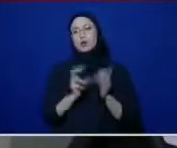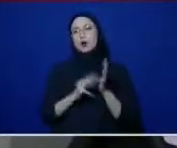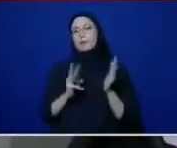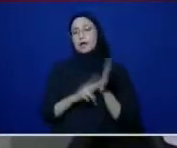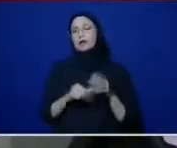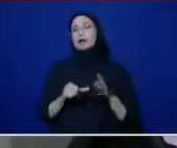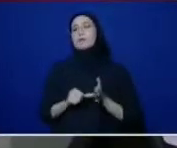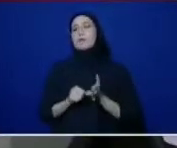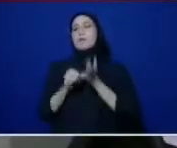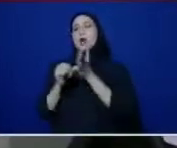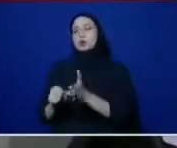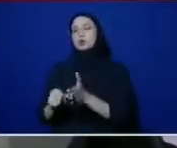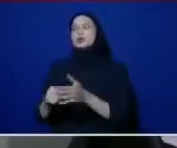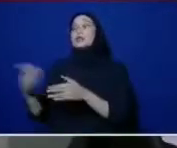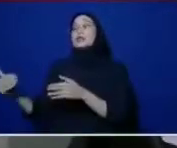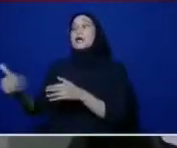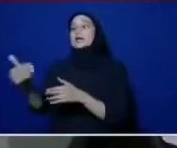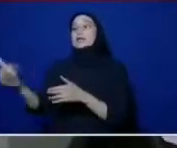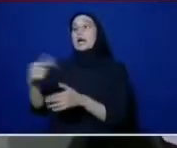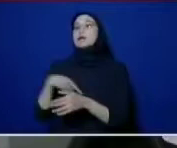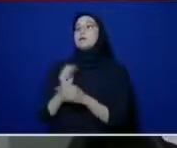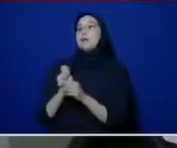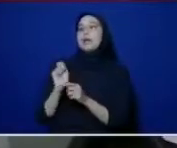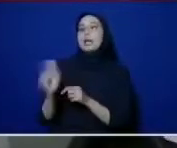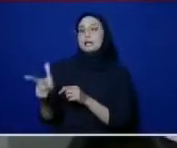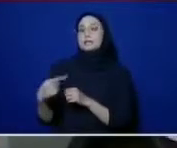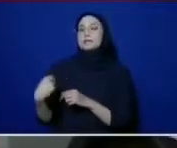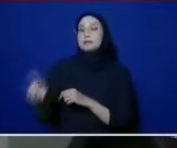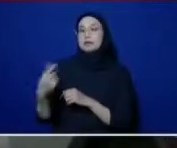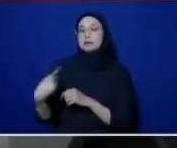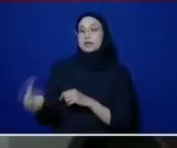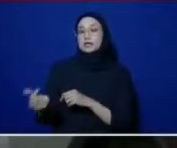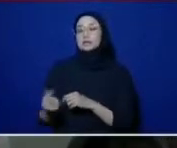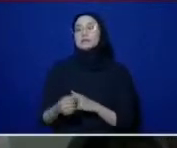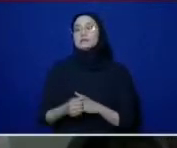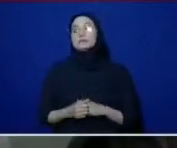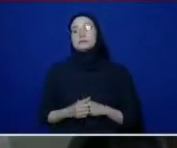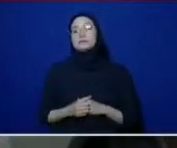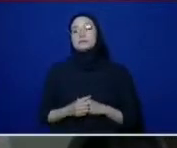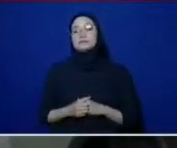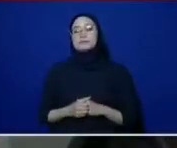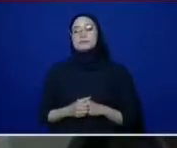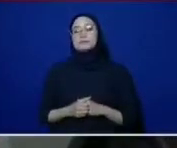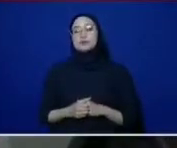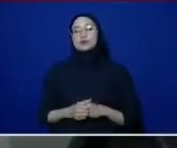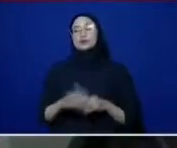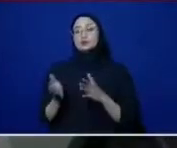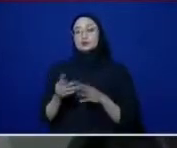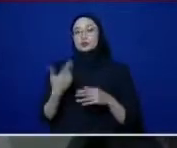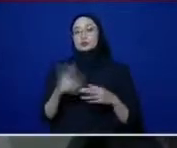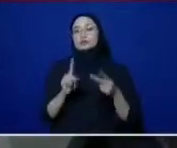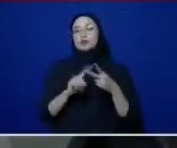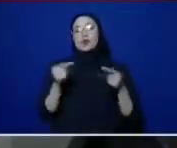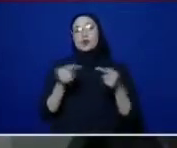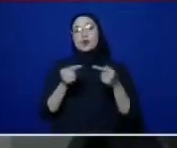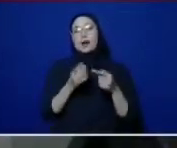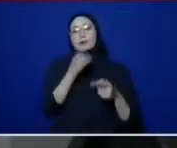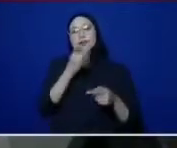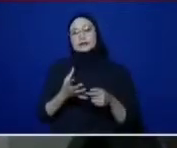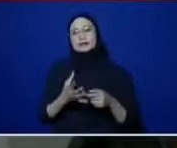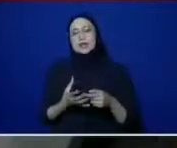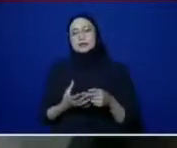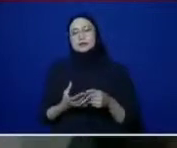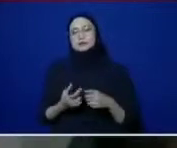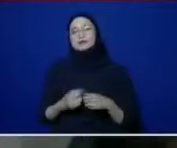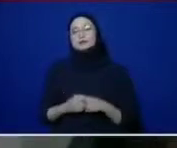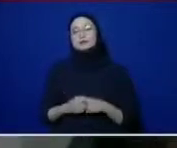membeli ikan-ikan yang ada di rakyat. Kemudian yang kedua mengenai yang berkaitan dengan perizinan. Untuk nelayan-nelayan